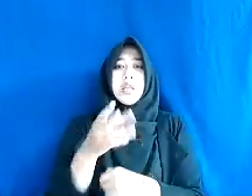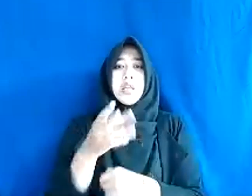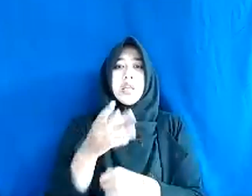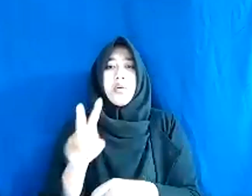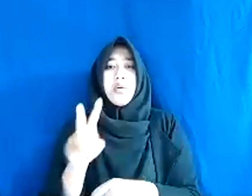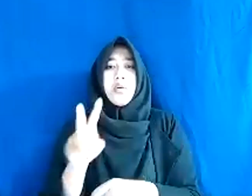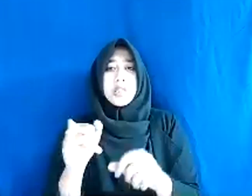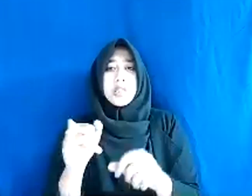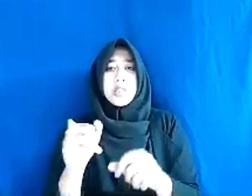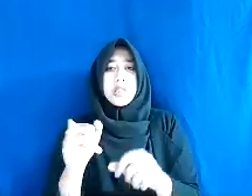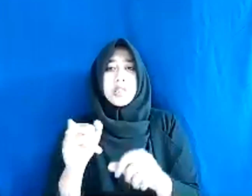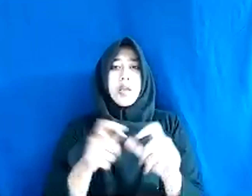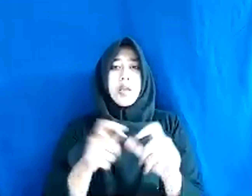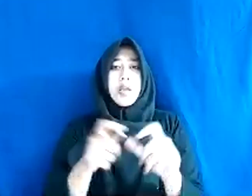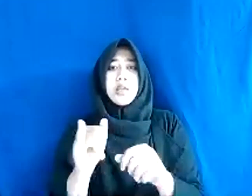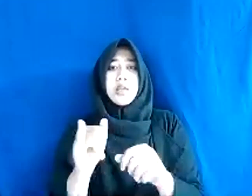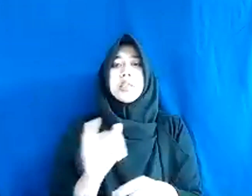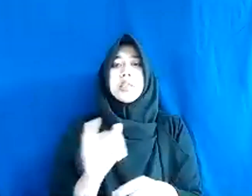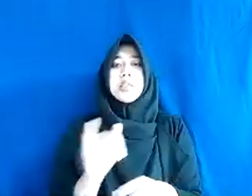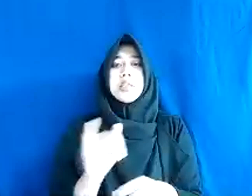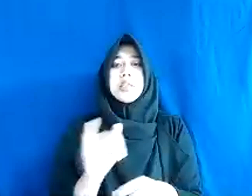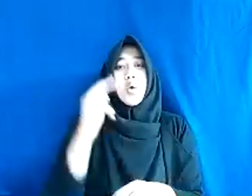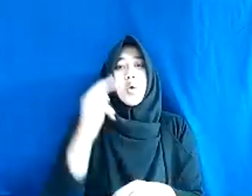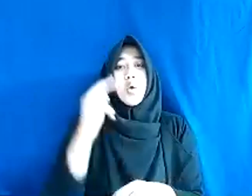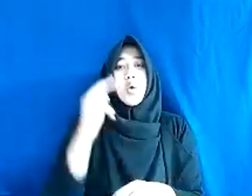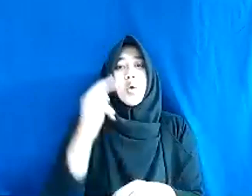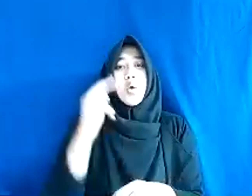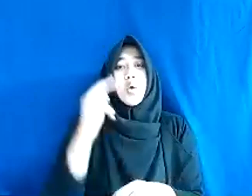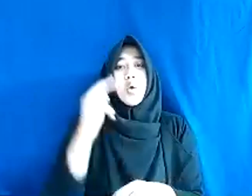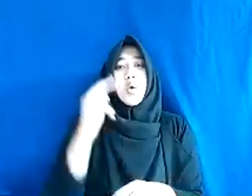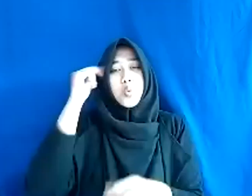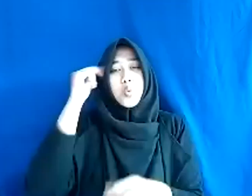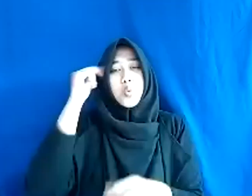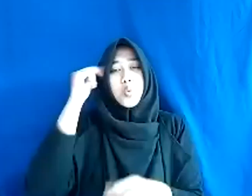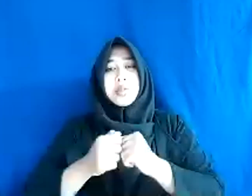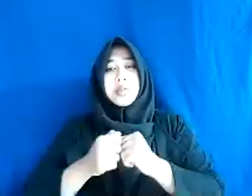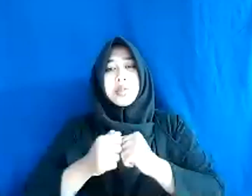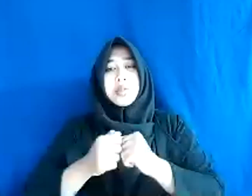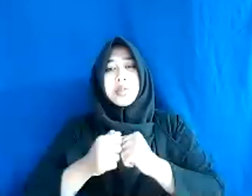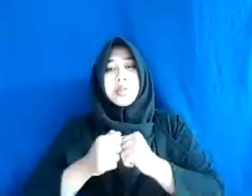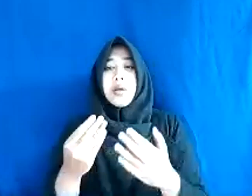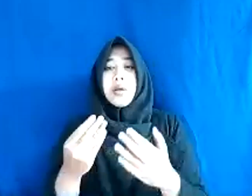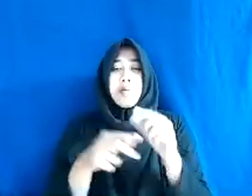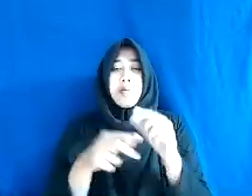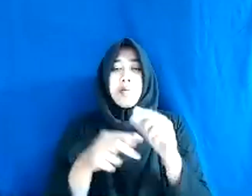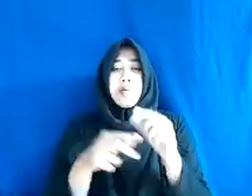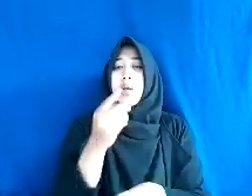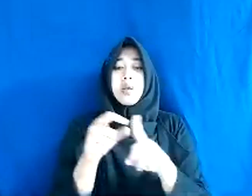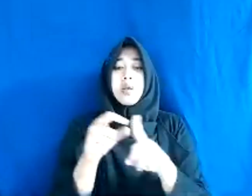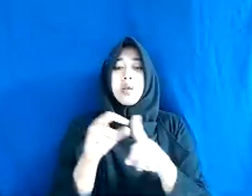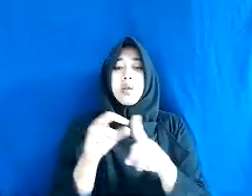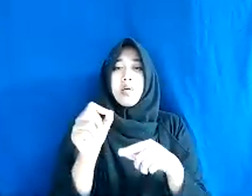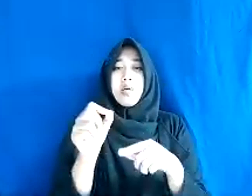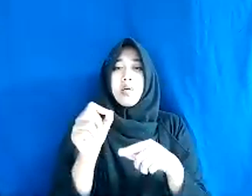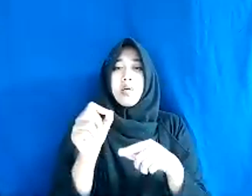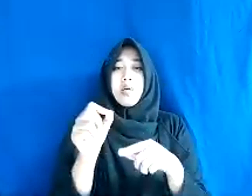untuk soal bagaimana pangan itu berdaulat. Tetapi semakin kesini kenapa impor juga semakin tinggi, ini yang saya kira kalau